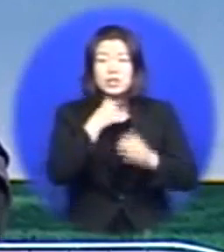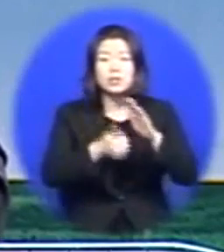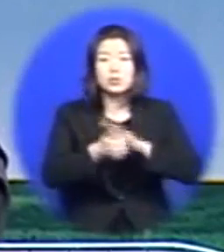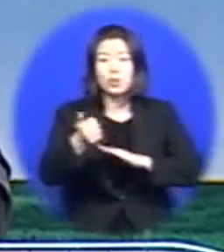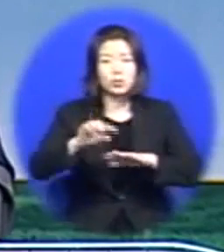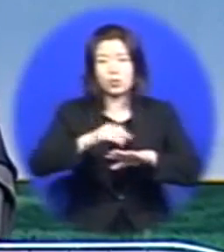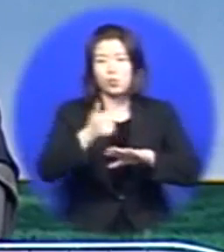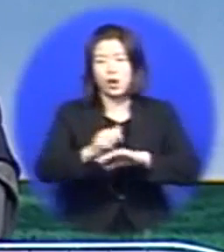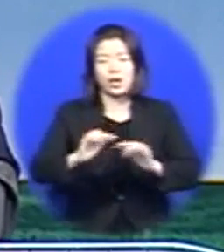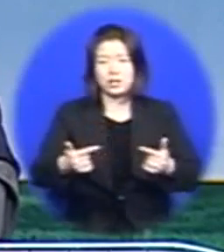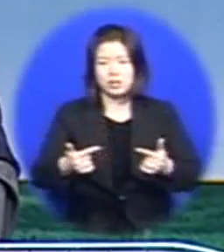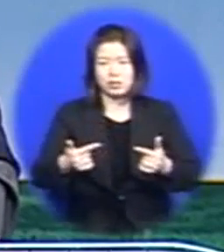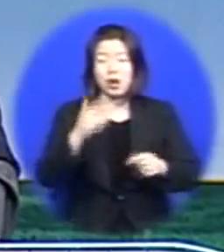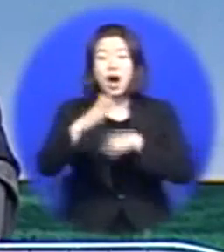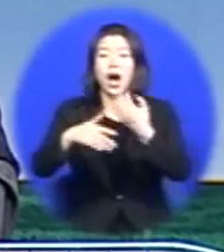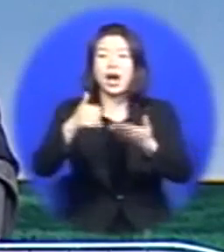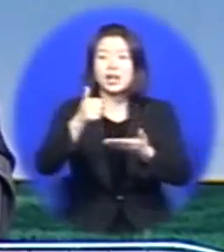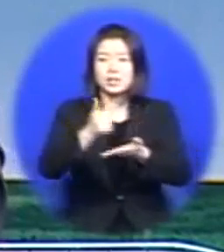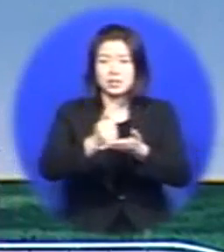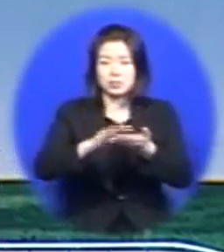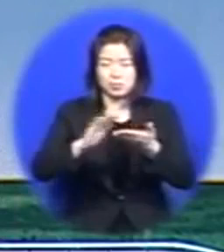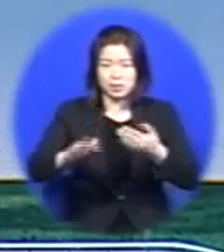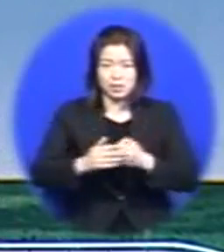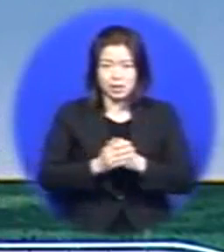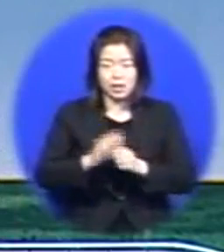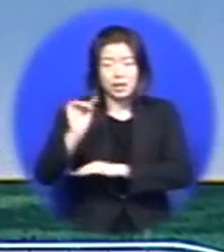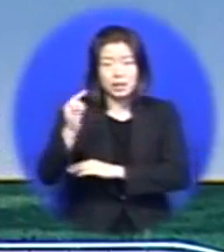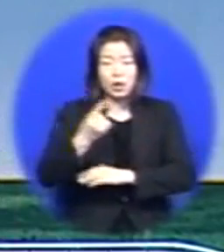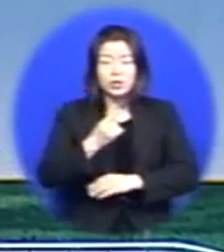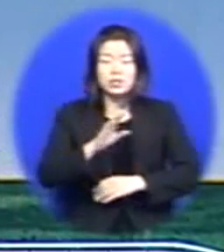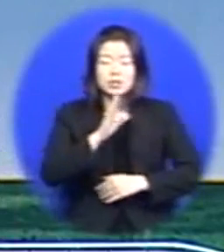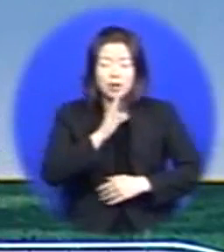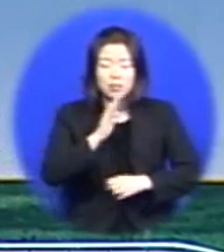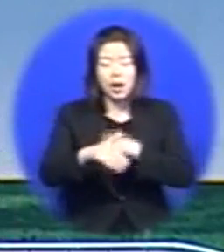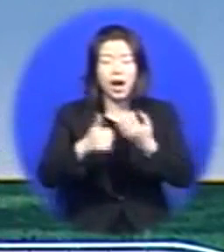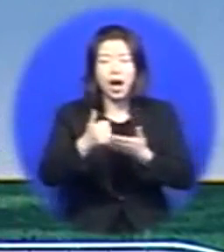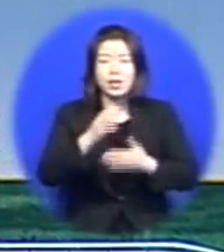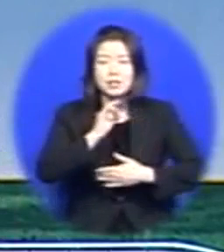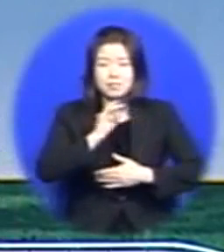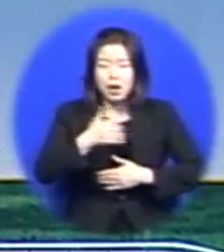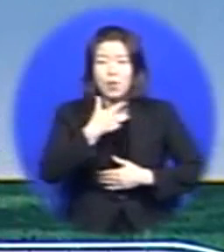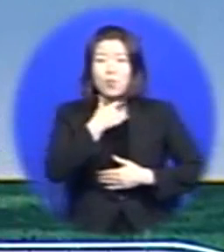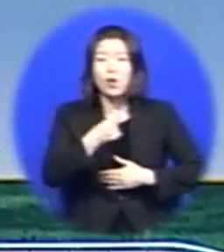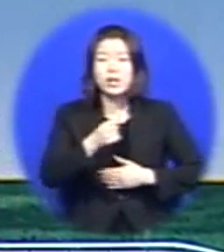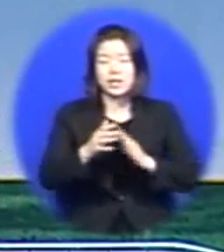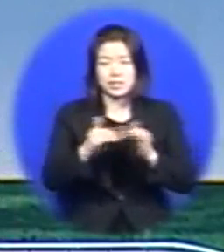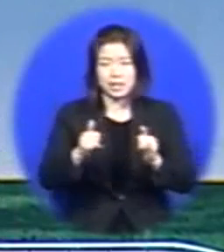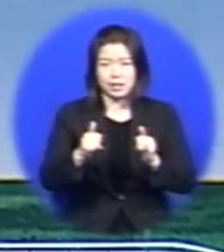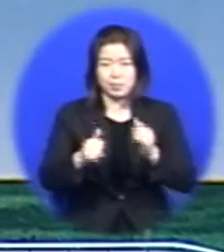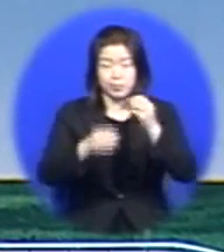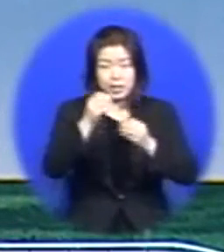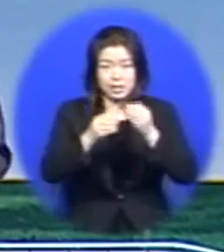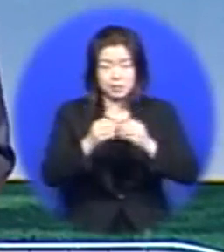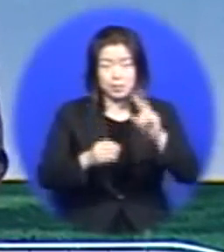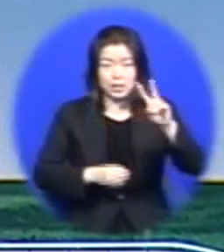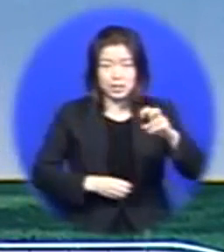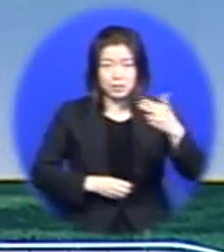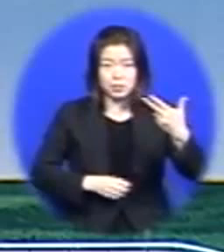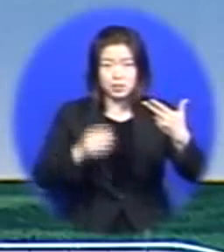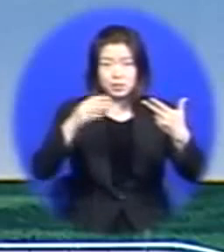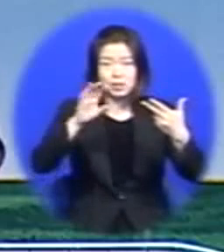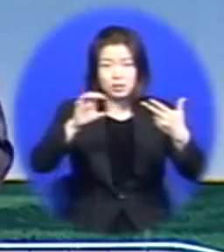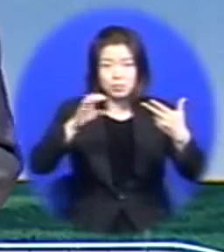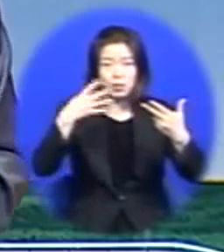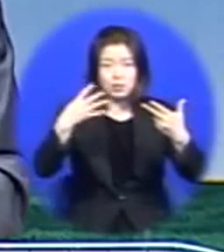아니에요. 하나님이에요. 다윗은 정말 하나님만 원하는 사람이었습니다. 시편 27편